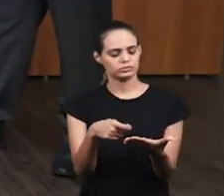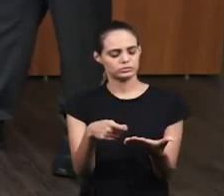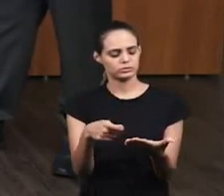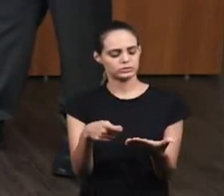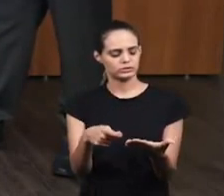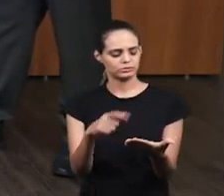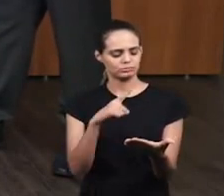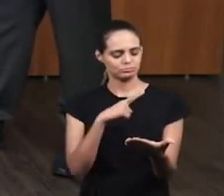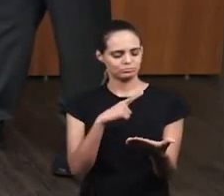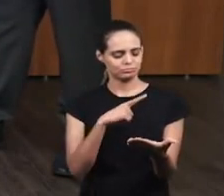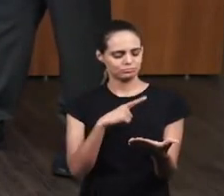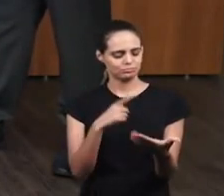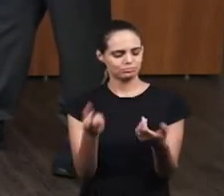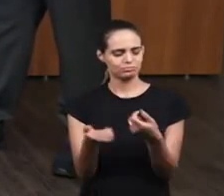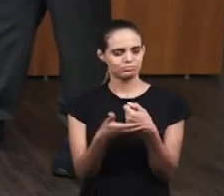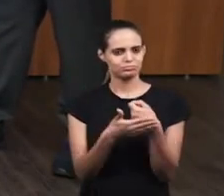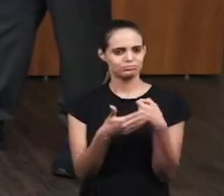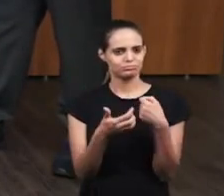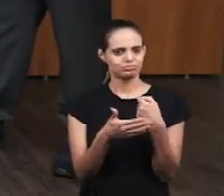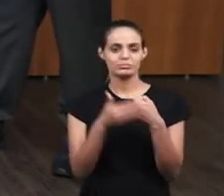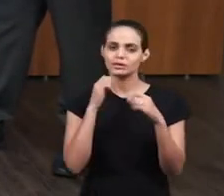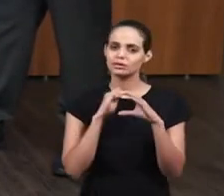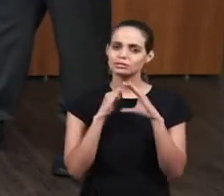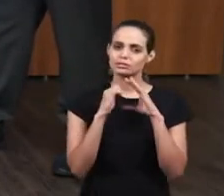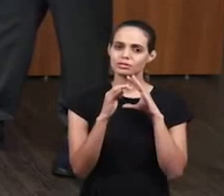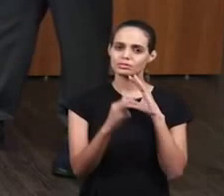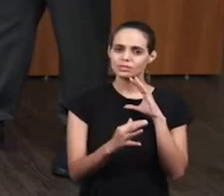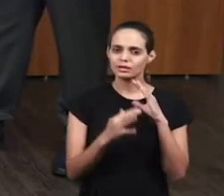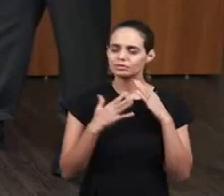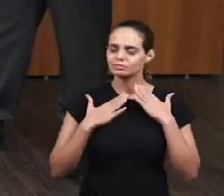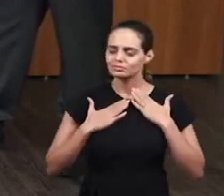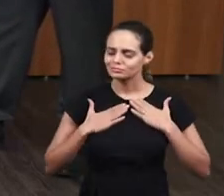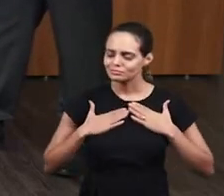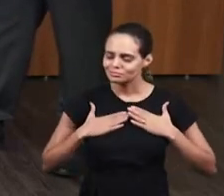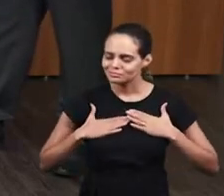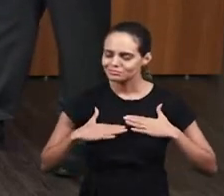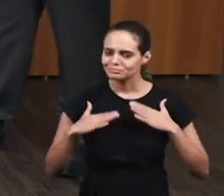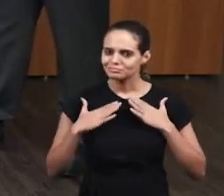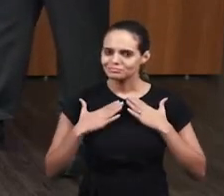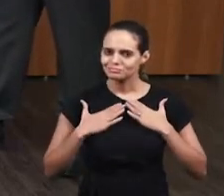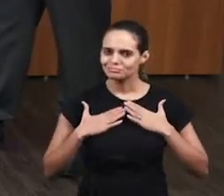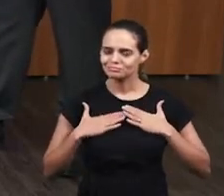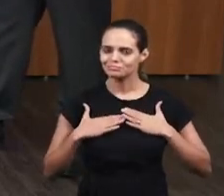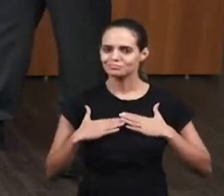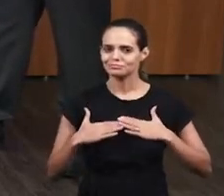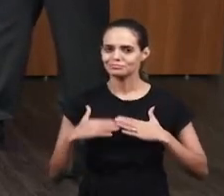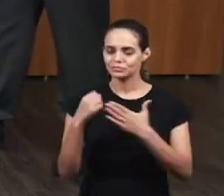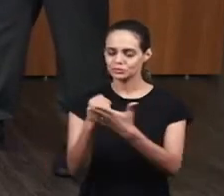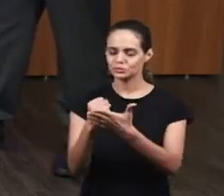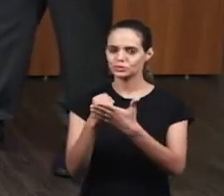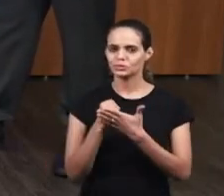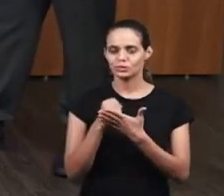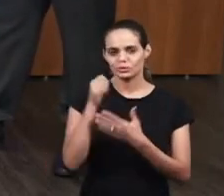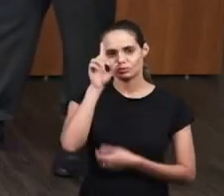Ein Mann, der von Gott inspiriert ist. Und der Inhalt